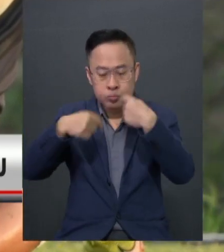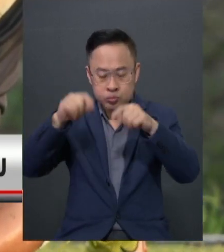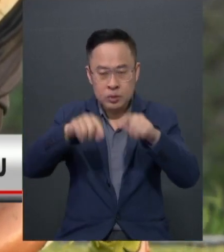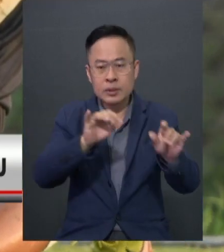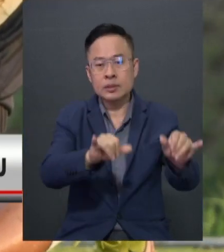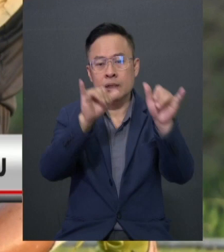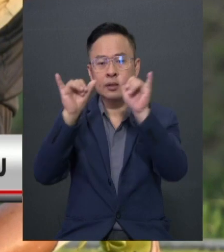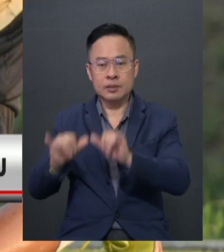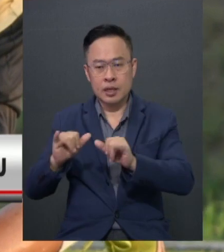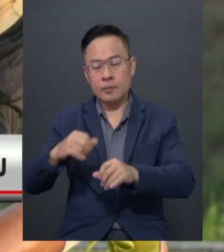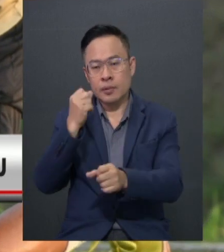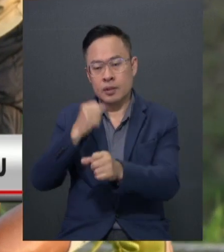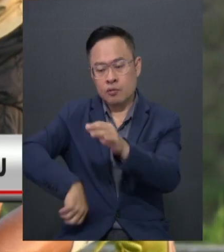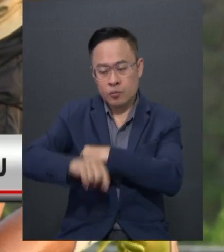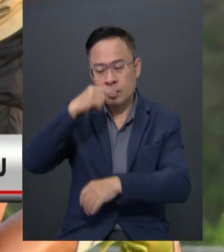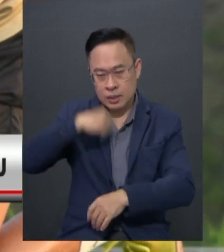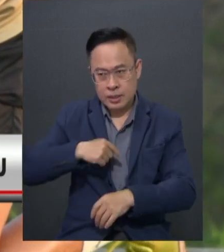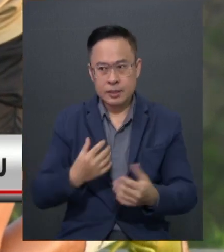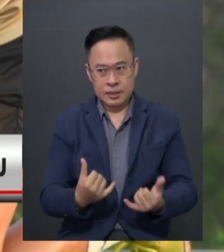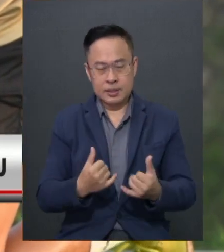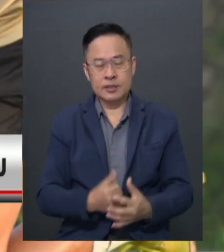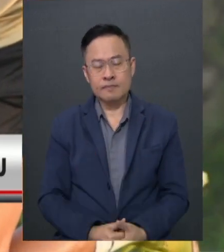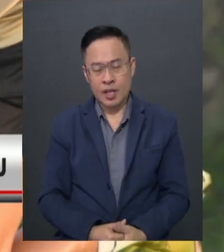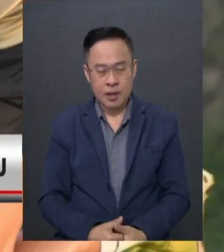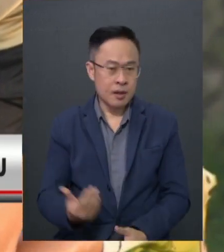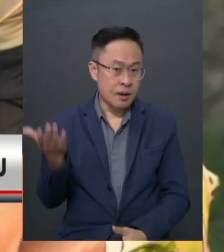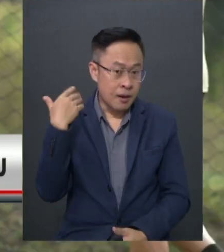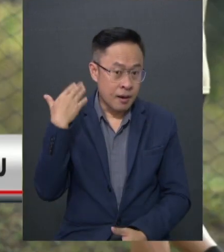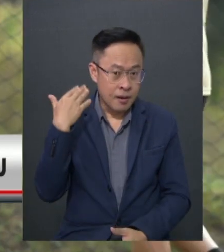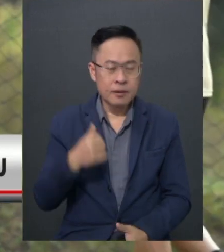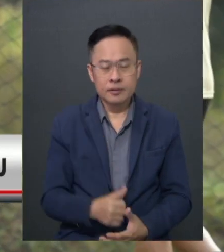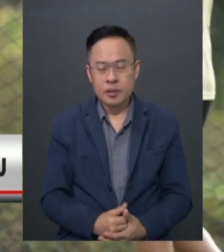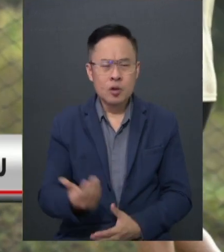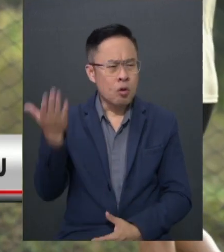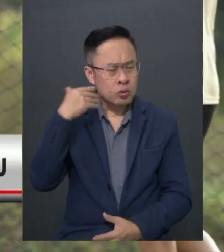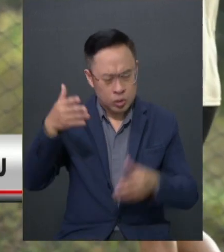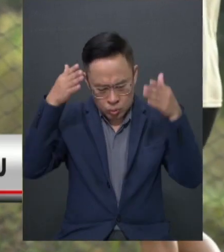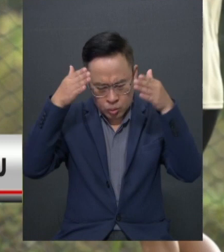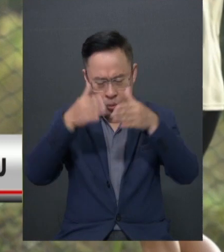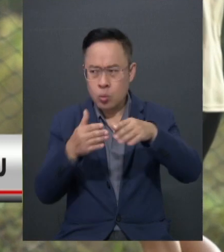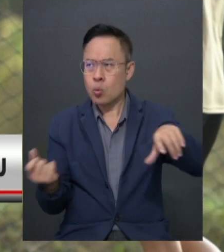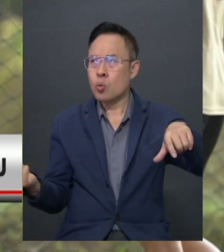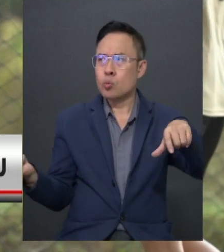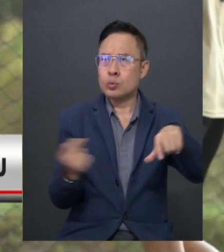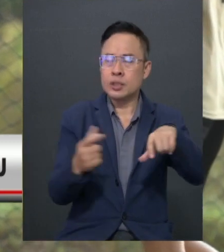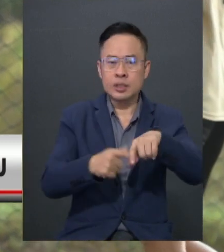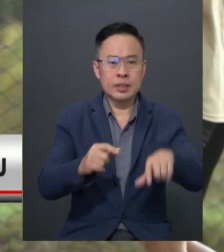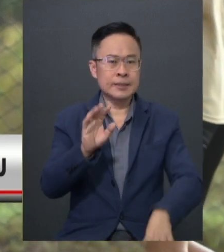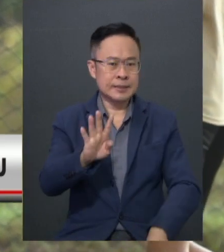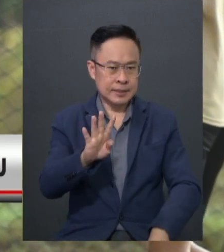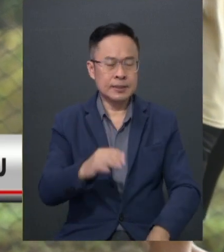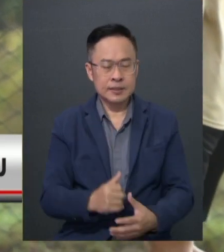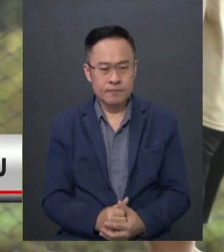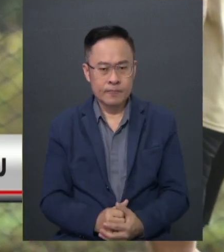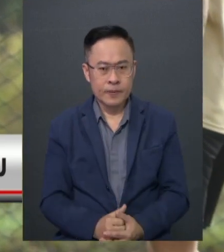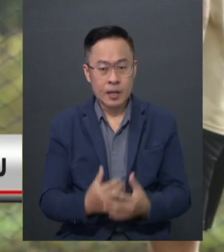หมด 12นัดทำไปได้ 4ประตูนะฮะก่อนจะย้ายมาเล่นในไทยลีกกับขอนแก่นอยู่ในเต็ดนะครับอีกหนึ่งทีมครับ